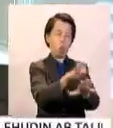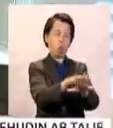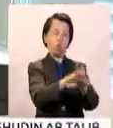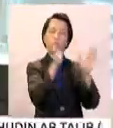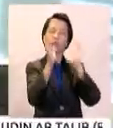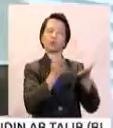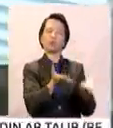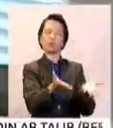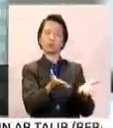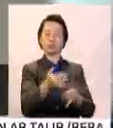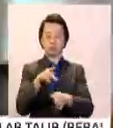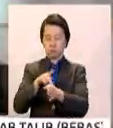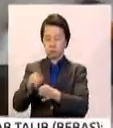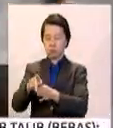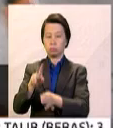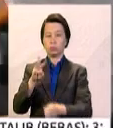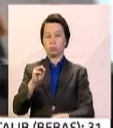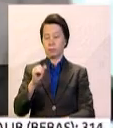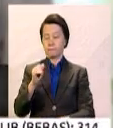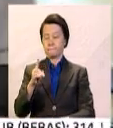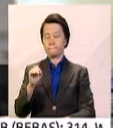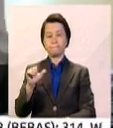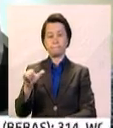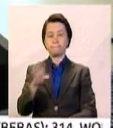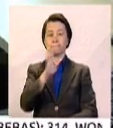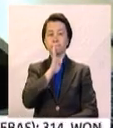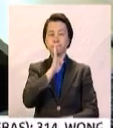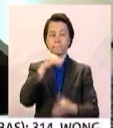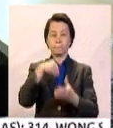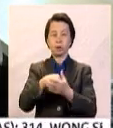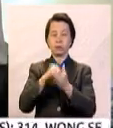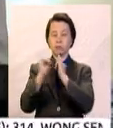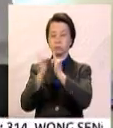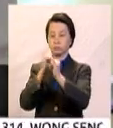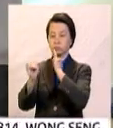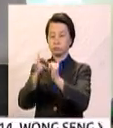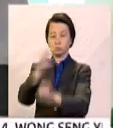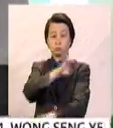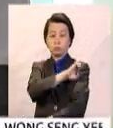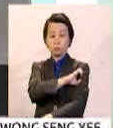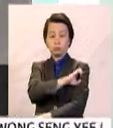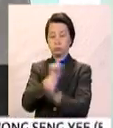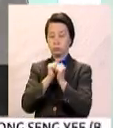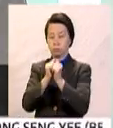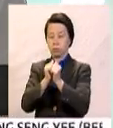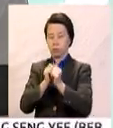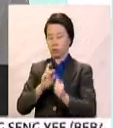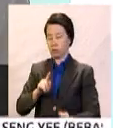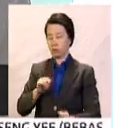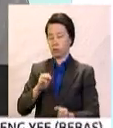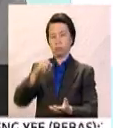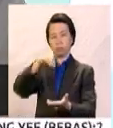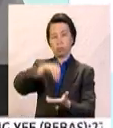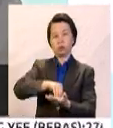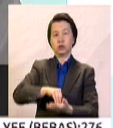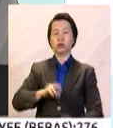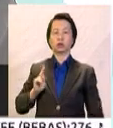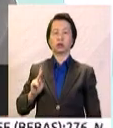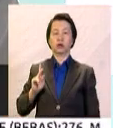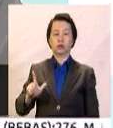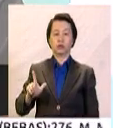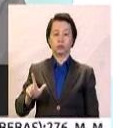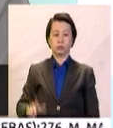negara. Profesor Madya Dr. Ahmad Razman berkata demikian dalam temubual eksklusif bersama RTM di Ibu Negara.